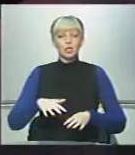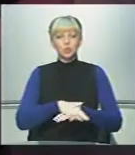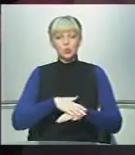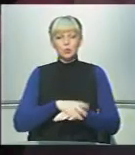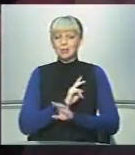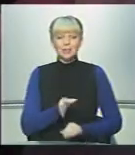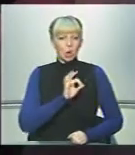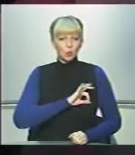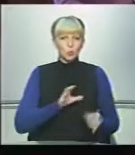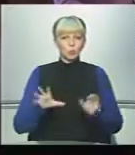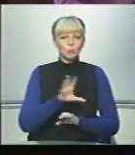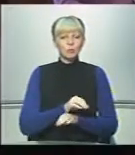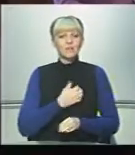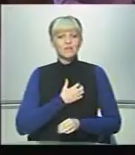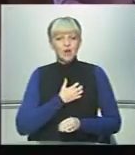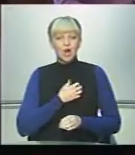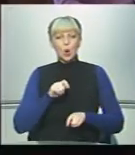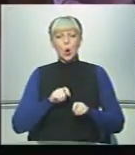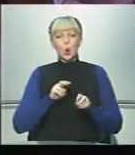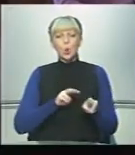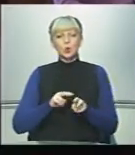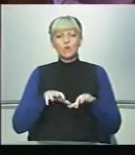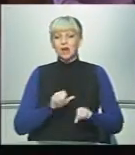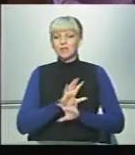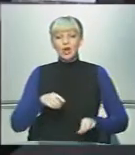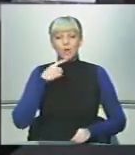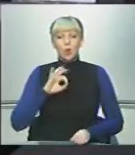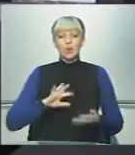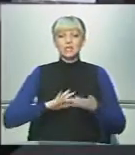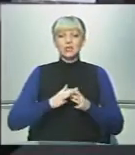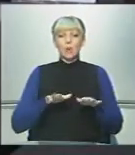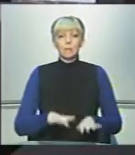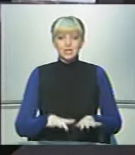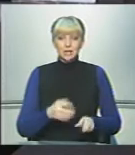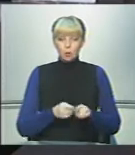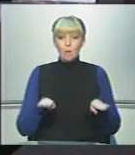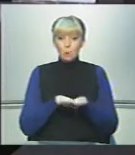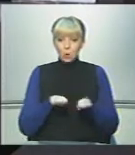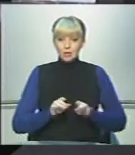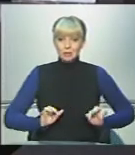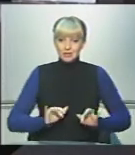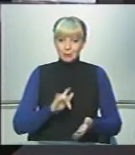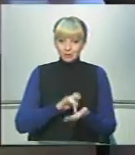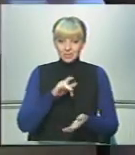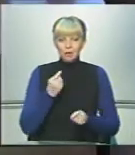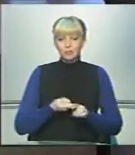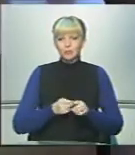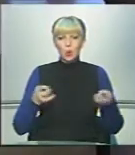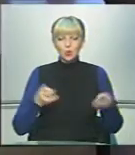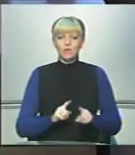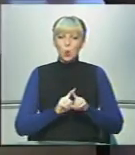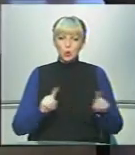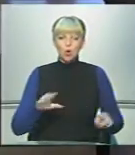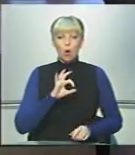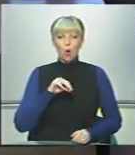не користується усіма важелями контролю влади, вже не говорячи про сільську місцевість. Тому подібна діяльність центру вкрай потрібна, особливо